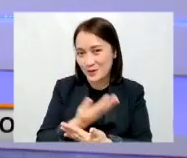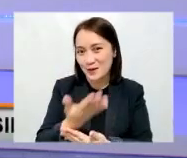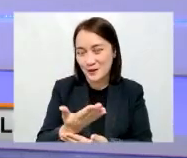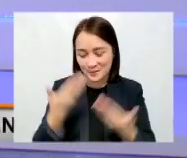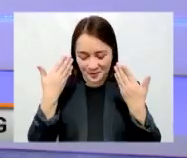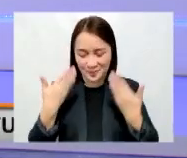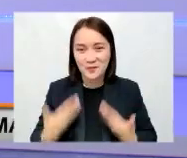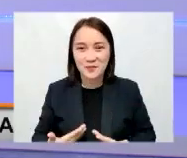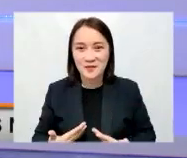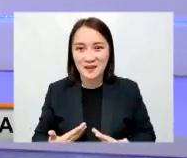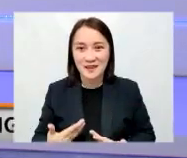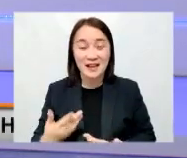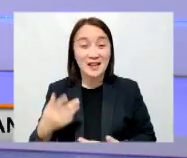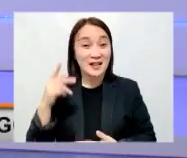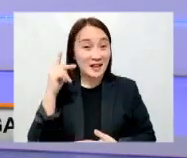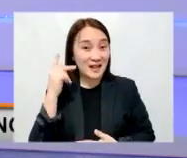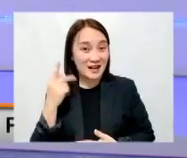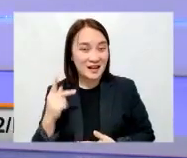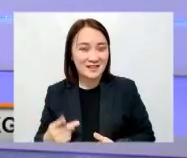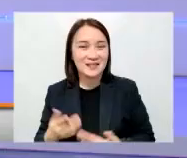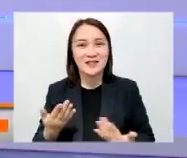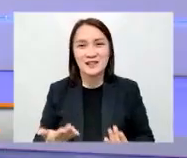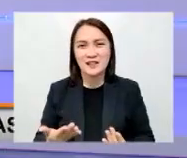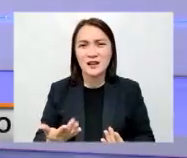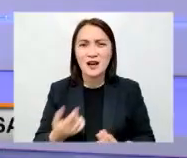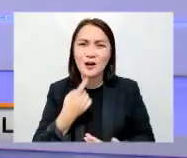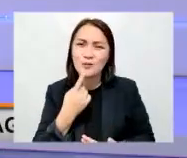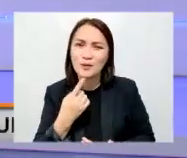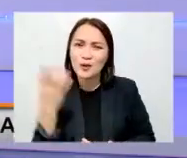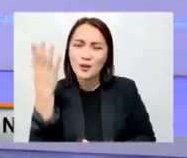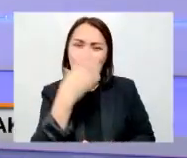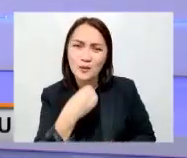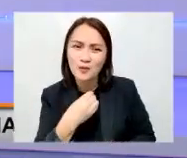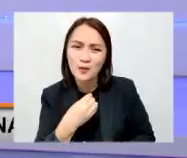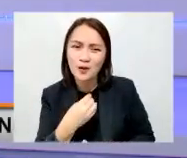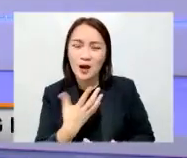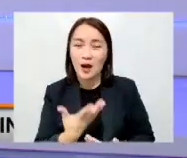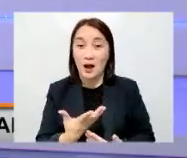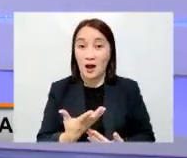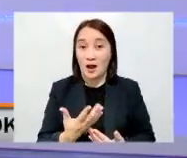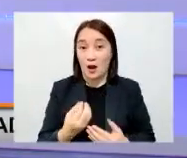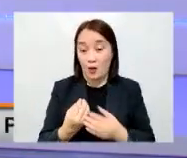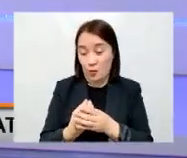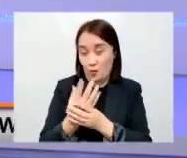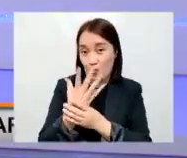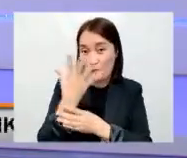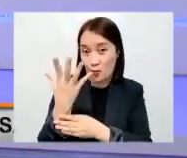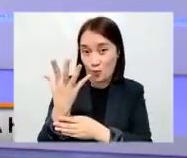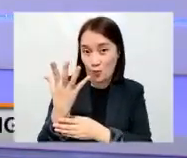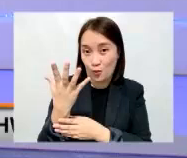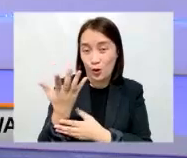Queen, Kalad Karen. Speaking of blooming, mga kapatid, abay nag-bloom na ang tinaguriang Jurassic plant